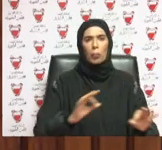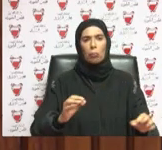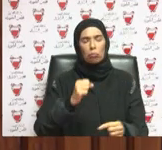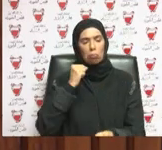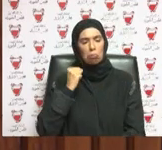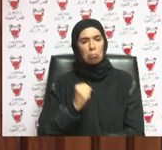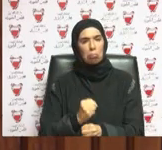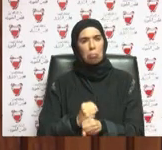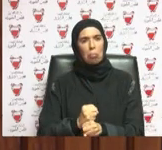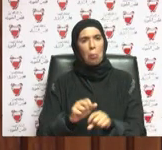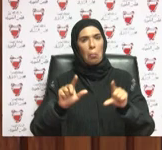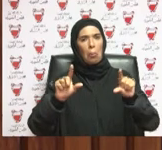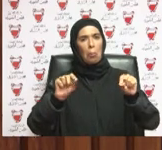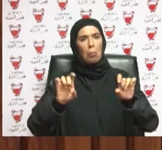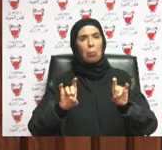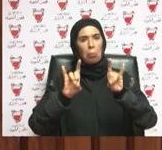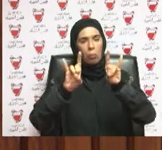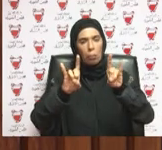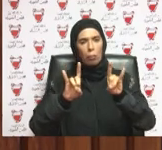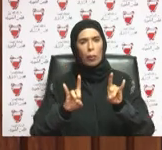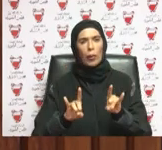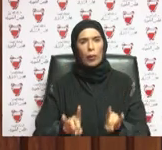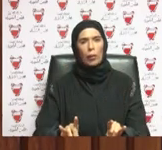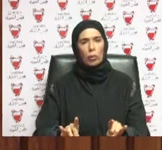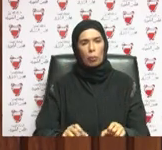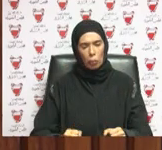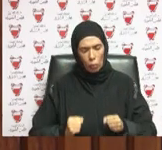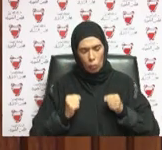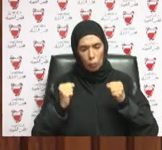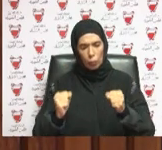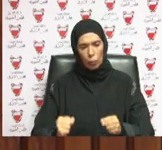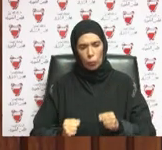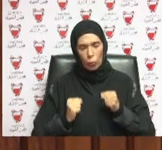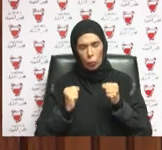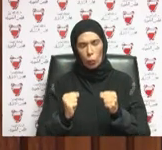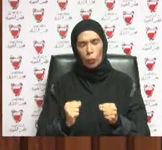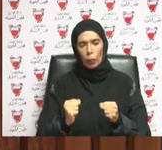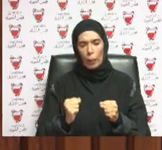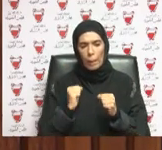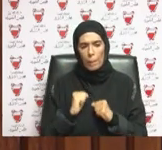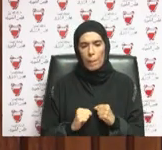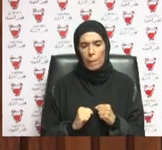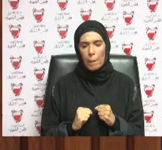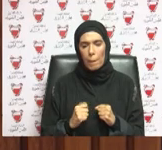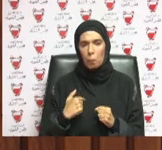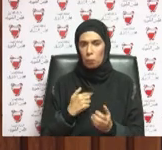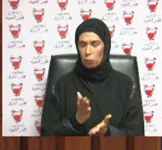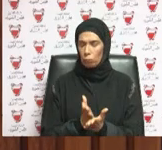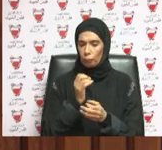القيام بالدور المناط بهم بكل فاعلية وعطاء، لإيمانه